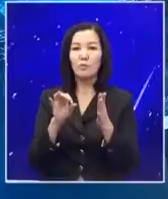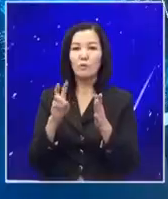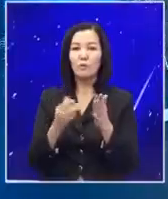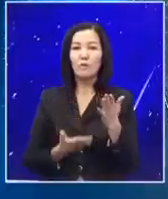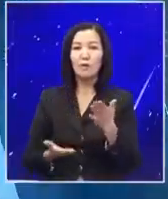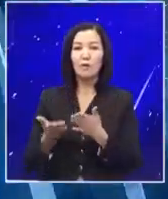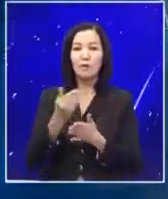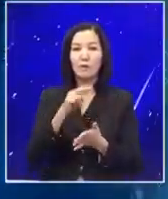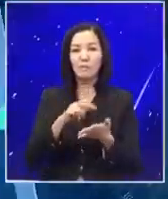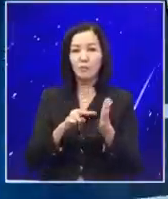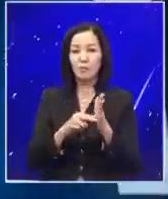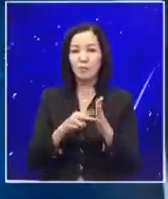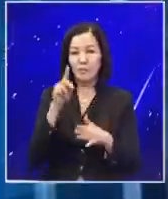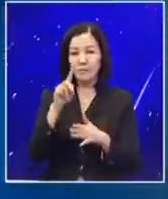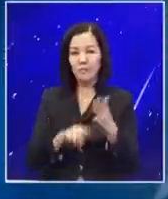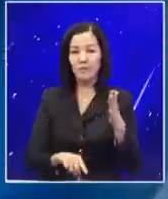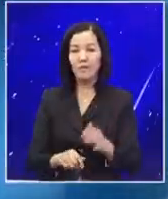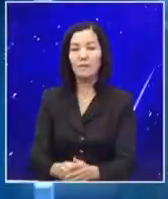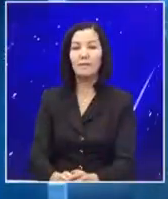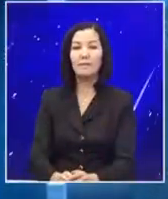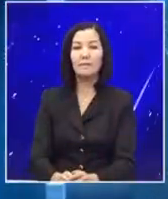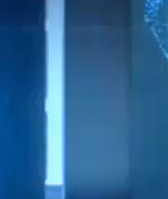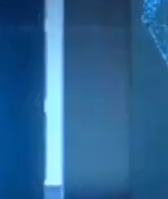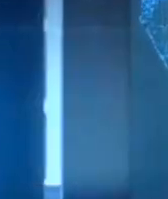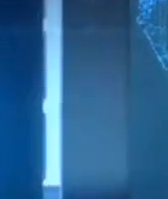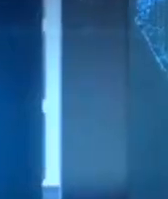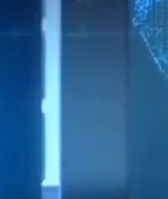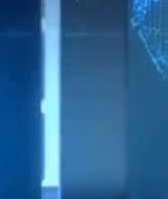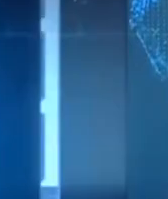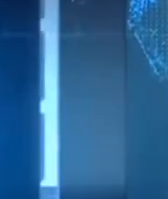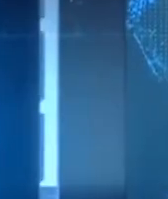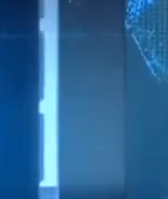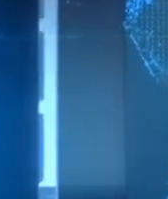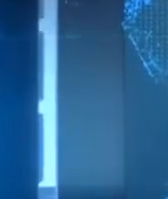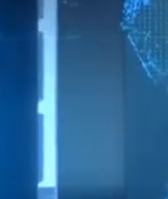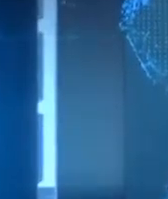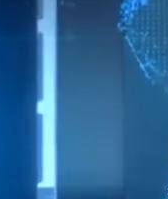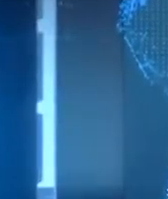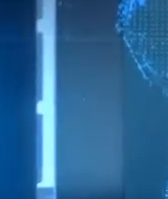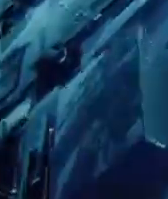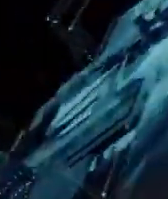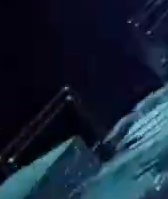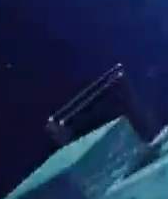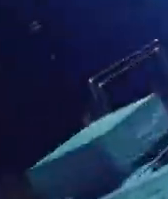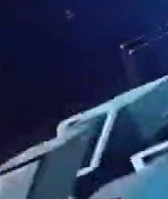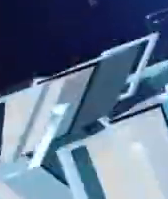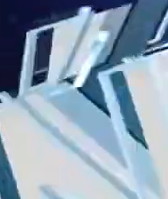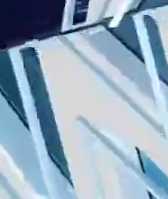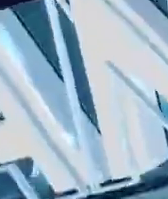үмітті. Камшат Мұхамеджан, Гүлназ Мұстафа, Мәди Байбосын, Жетісу арнасы, Панфилов ауданынан.